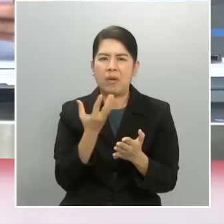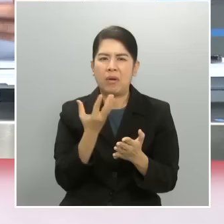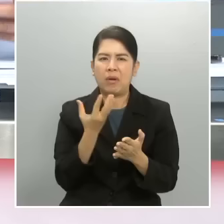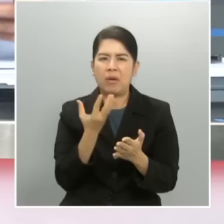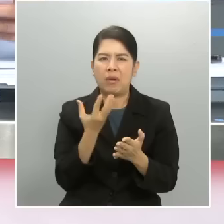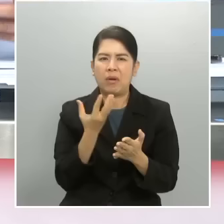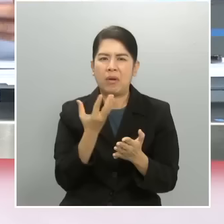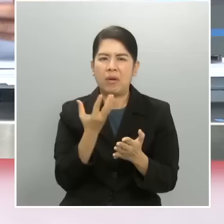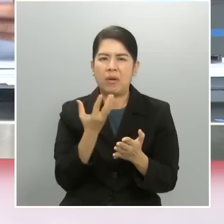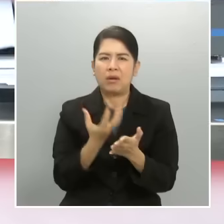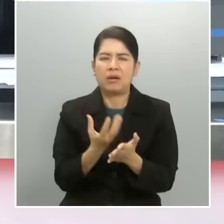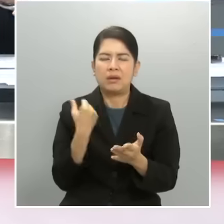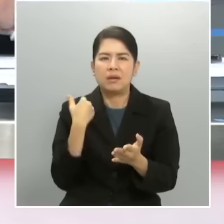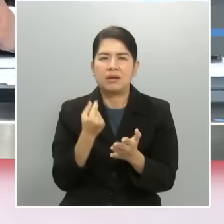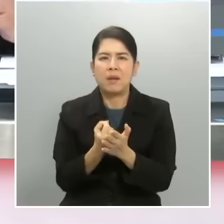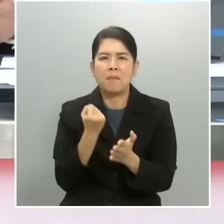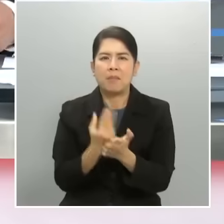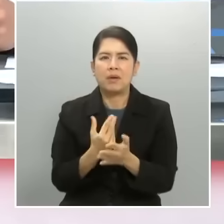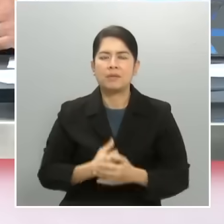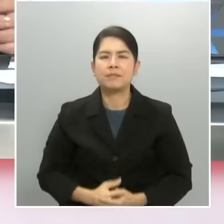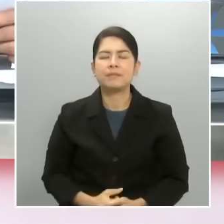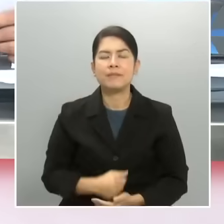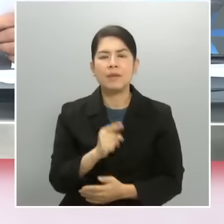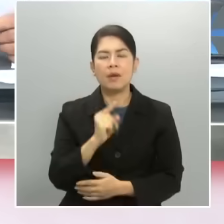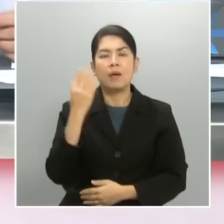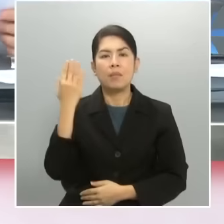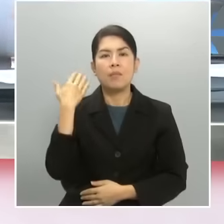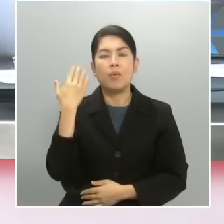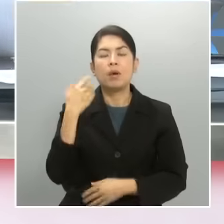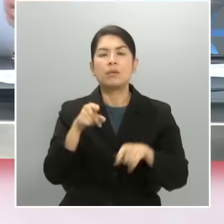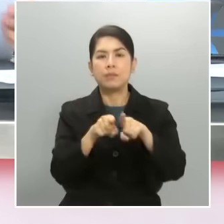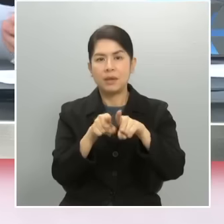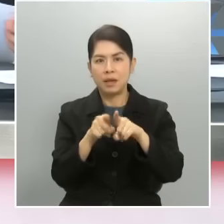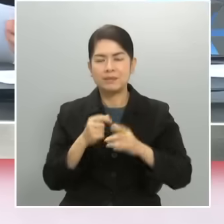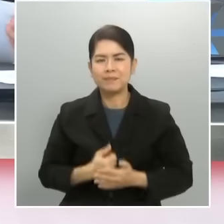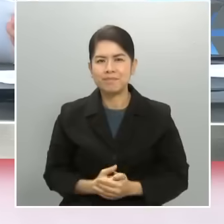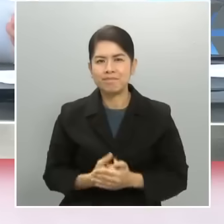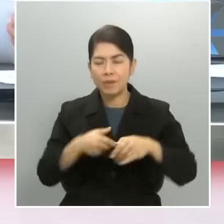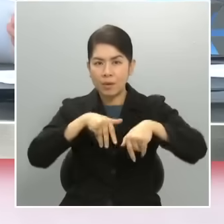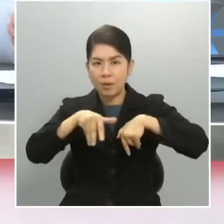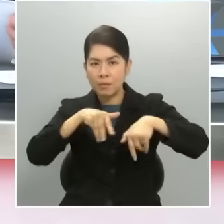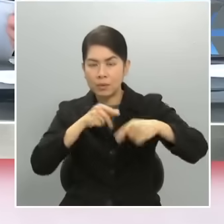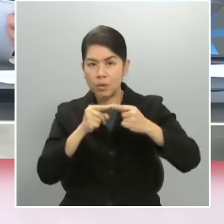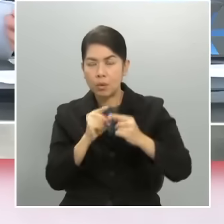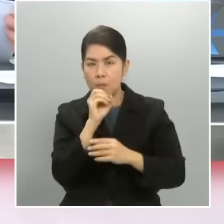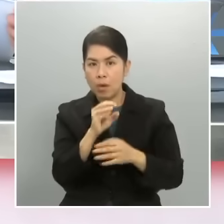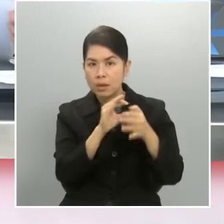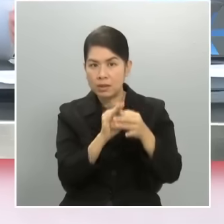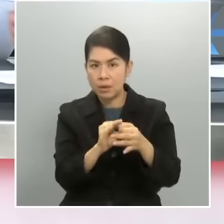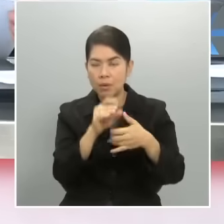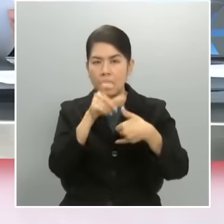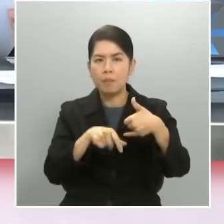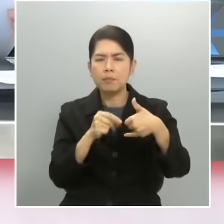เอ้าไปดูอีกหนึ่งเรื่องนะครับเมื่อวานนี้ก็เป็น voialคุณผู้ชมครับเพราะว่าโอ้โหคนพูดถึงกันเยอะมากเรื่องราวของครูกายแก้ว